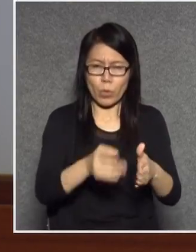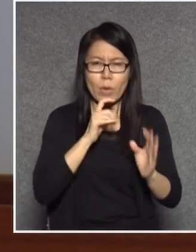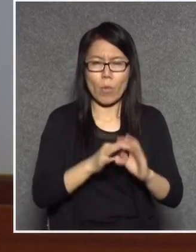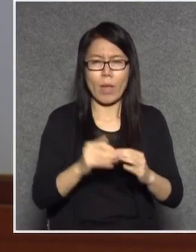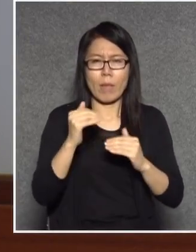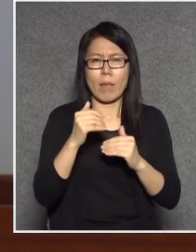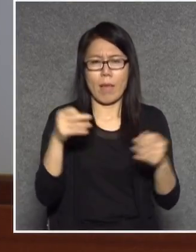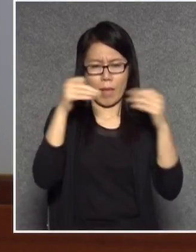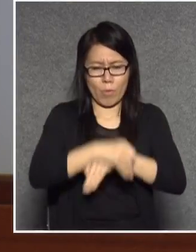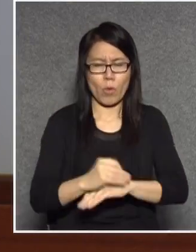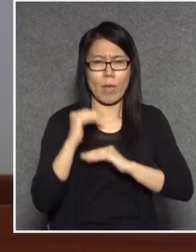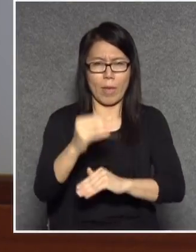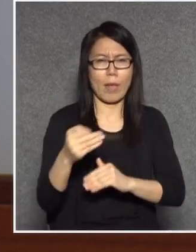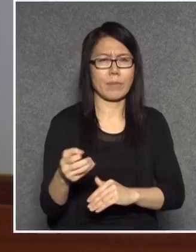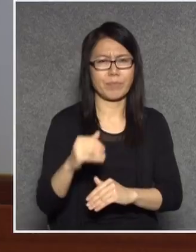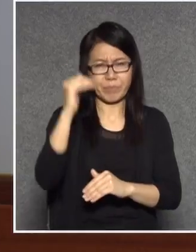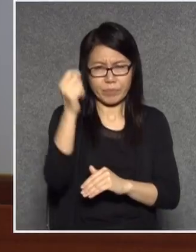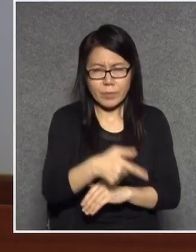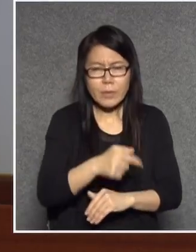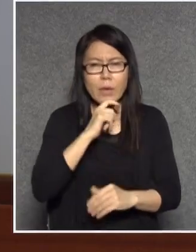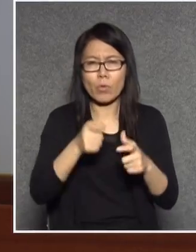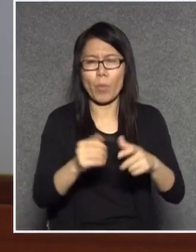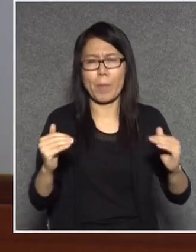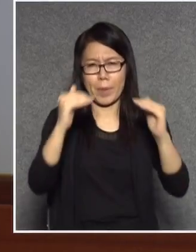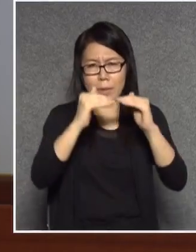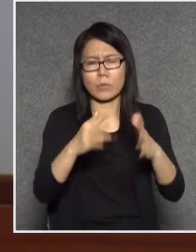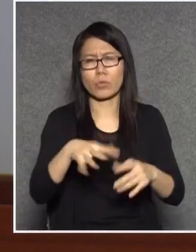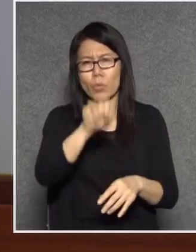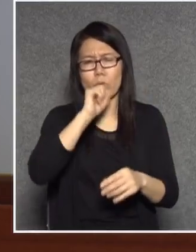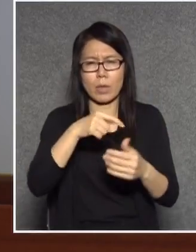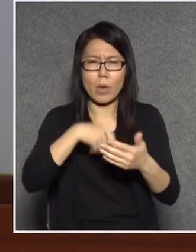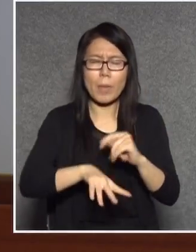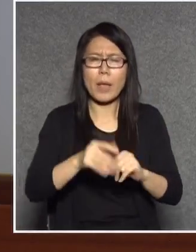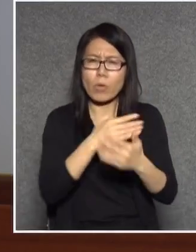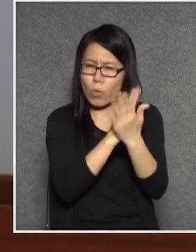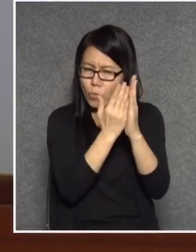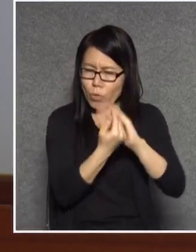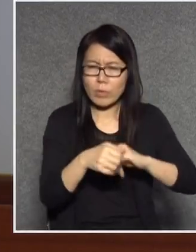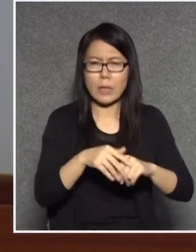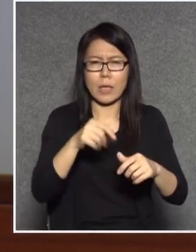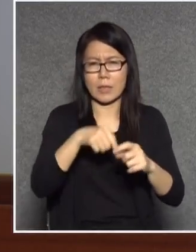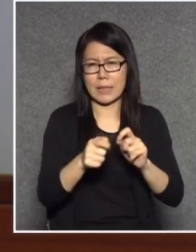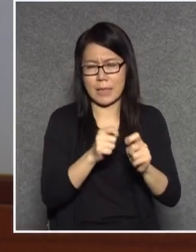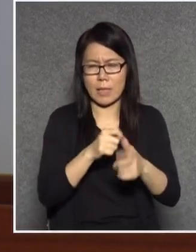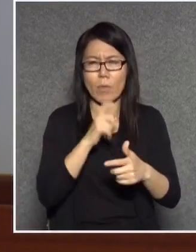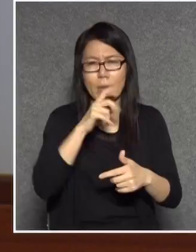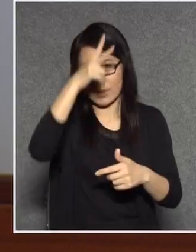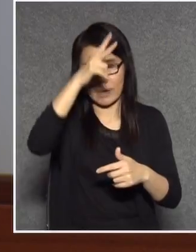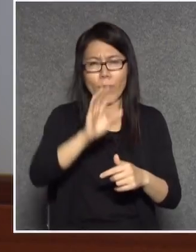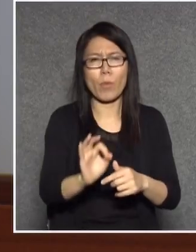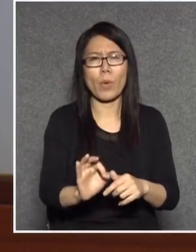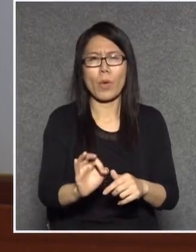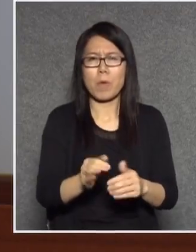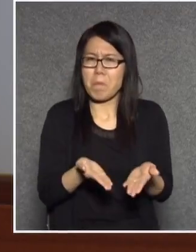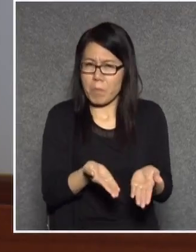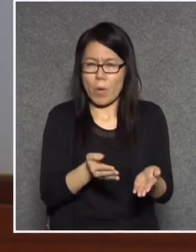合約凌駕、公平使用模式和個人用戶衍生內容等等的建議，政府不單止寸步不